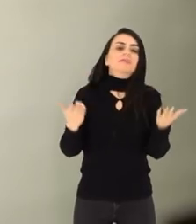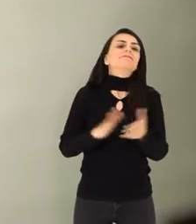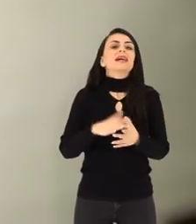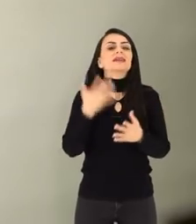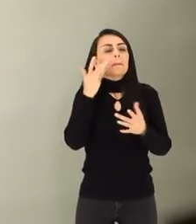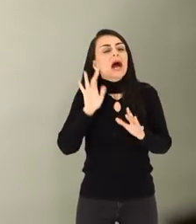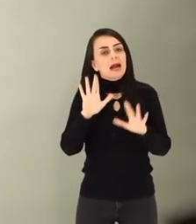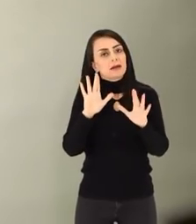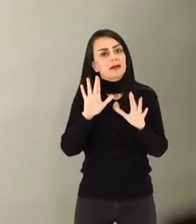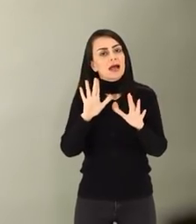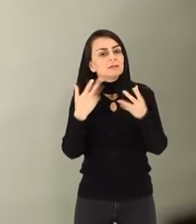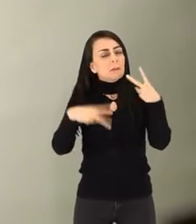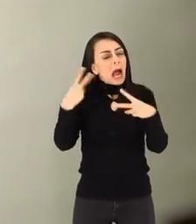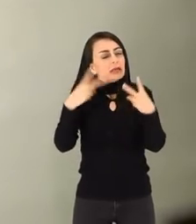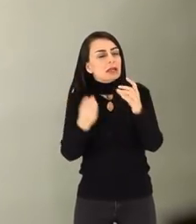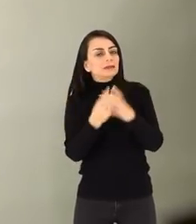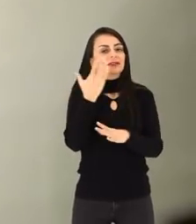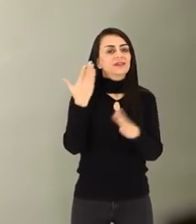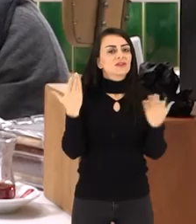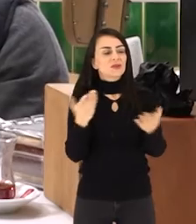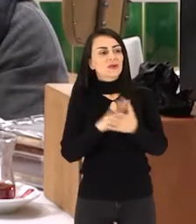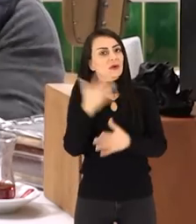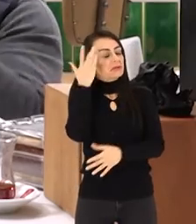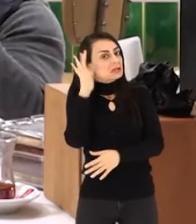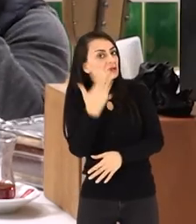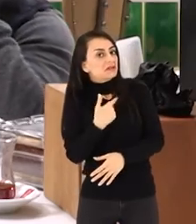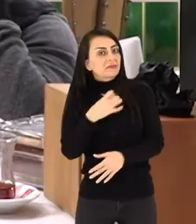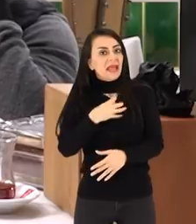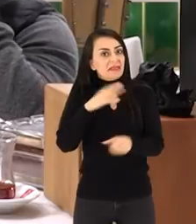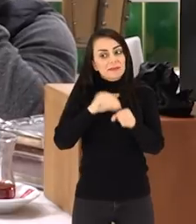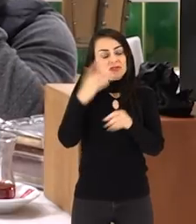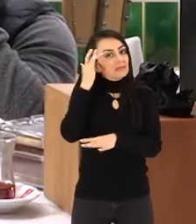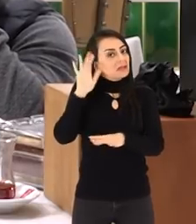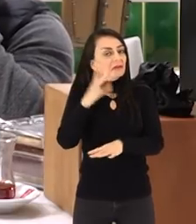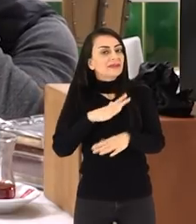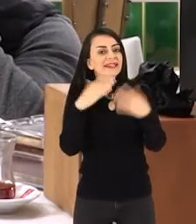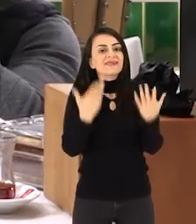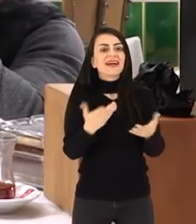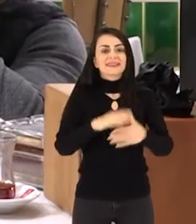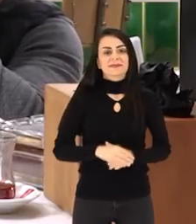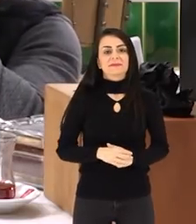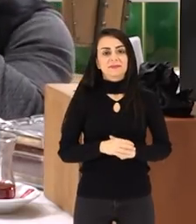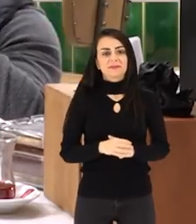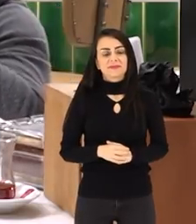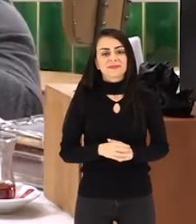çıktığına ben de şahit oldum. Çok şaşırdım. Evet. Oturup üstüne çok düşündüm falan. Törpülemeye çalıştım bu durumları.